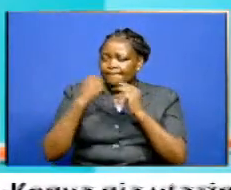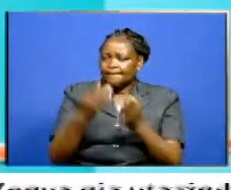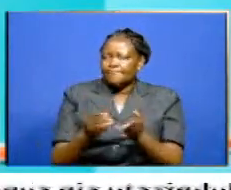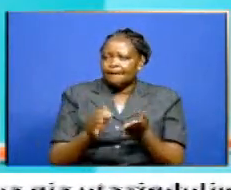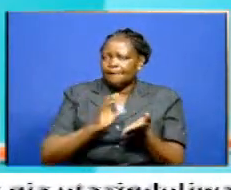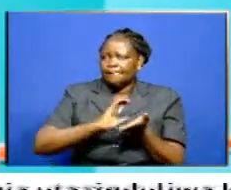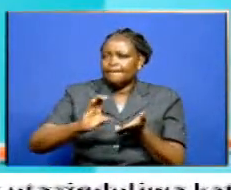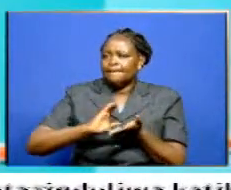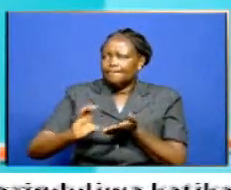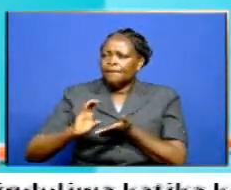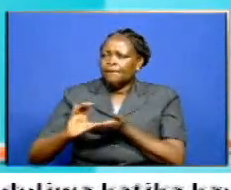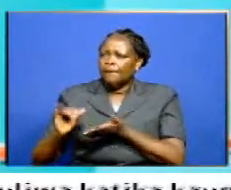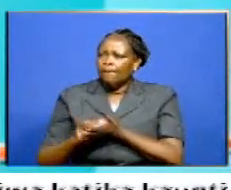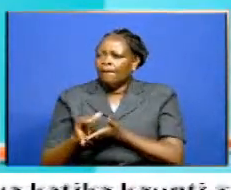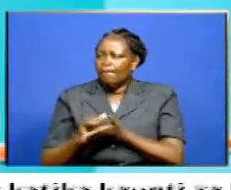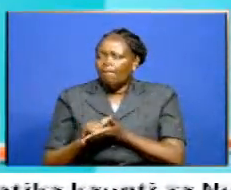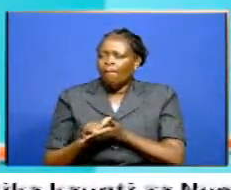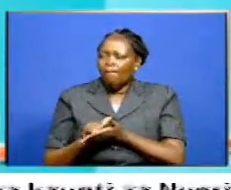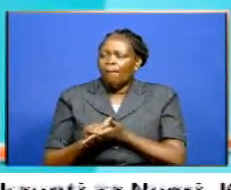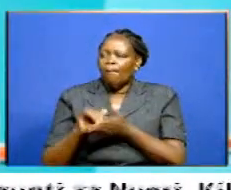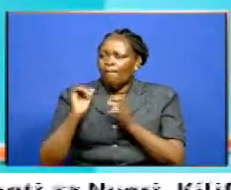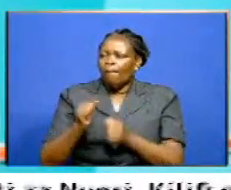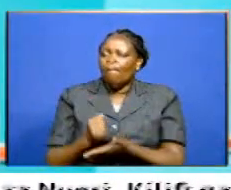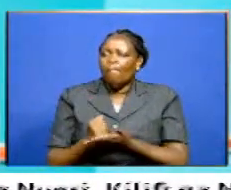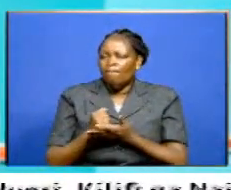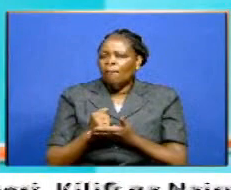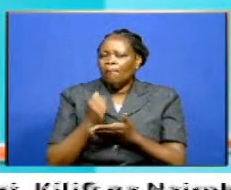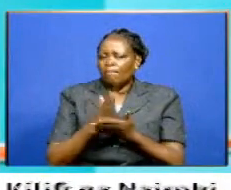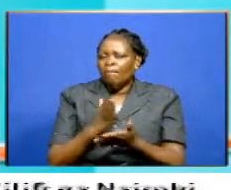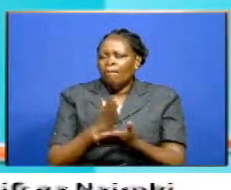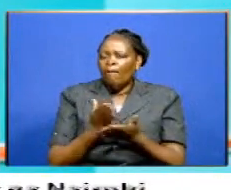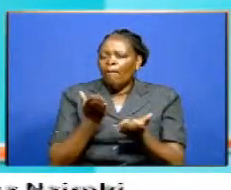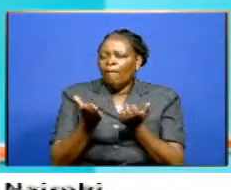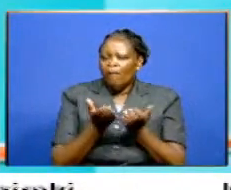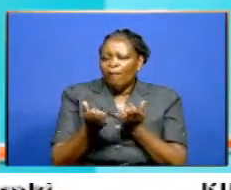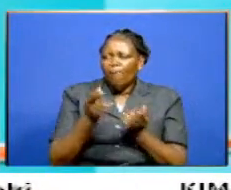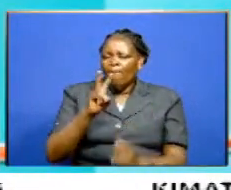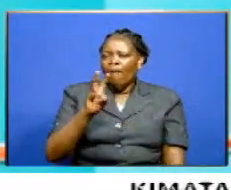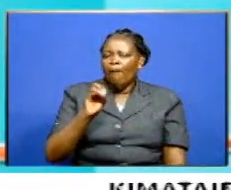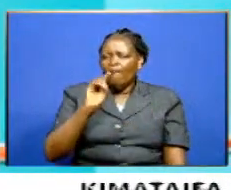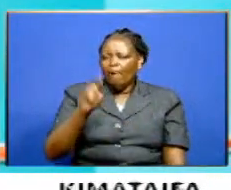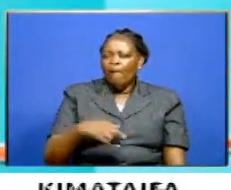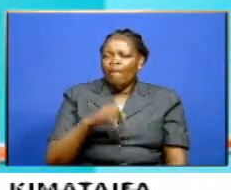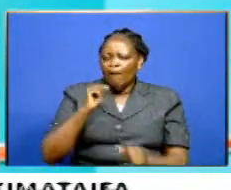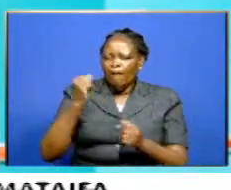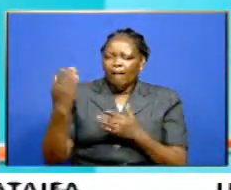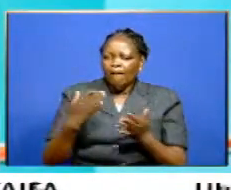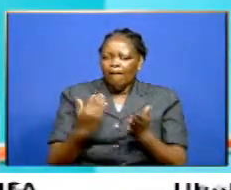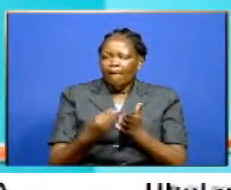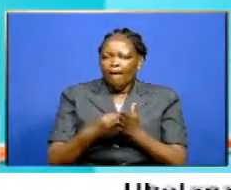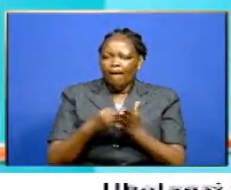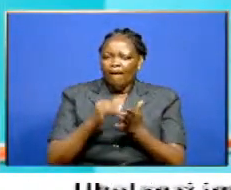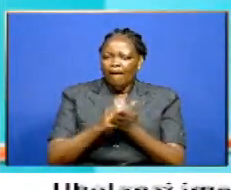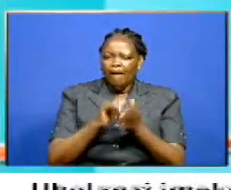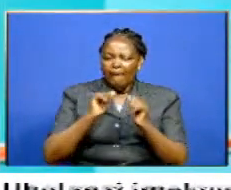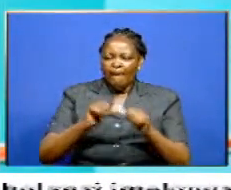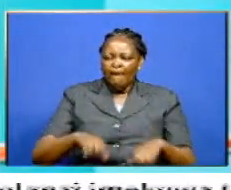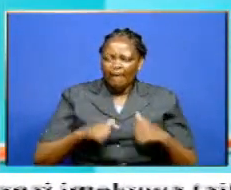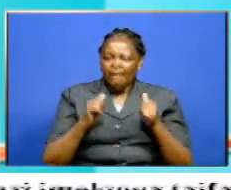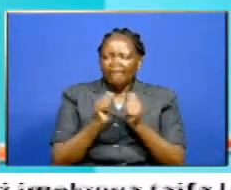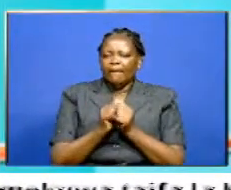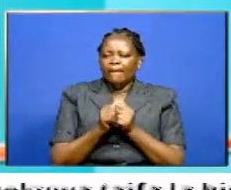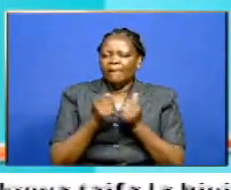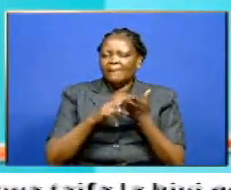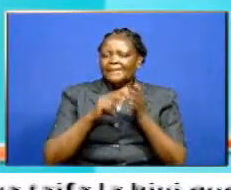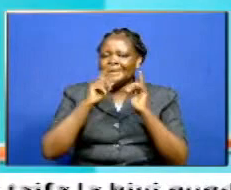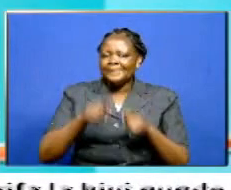inaweza hata patia yeye business ya 2020, hiyo inaweza mletea some money yenye anaweza survive nayo. So lazima